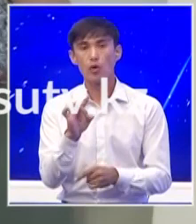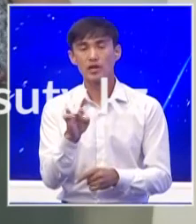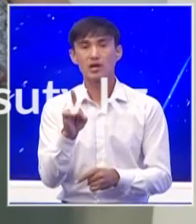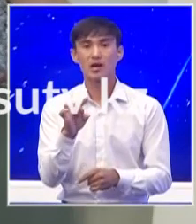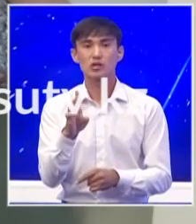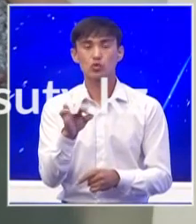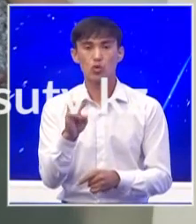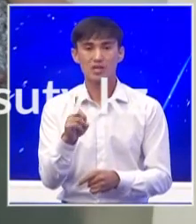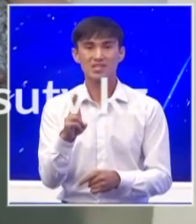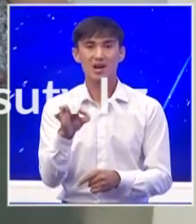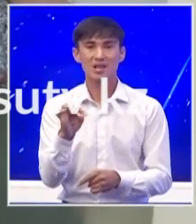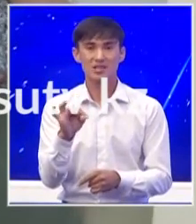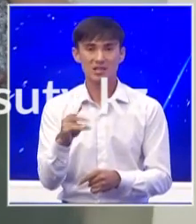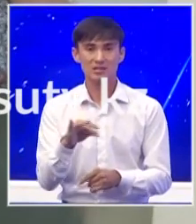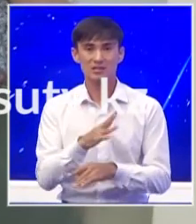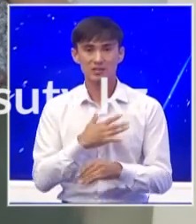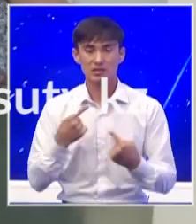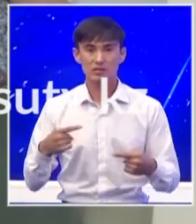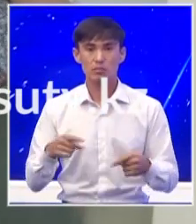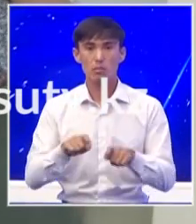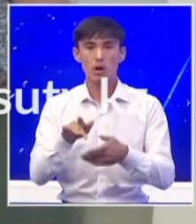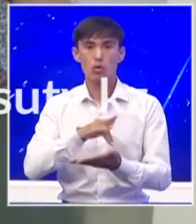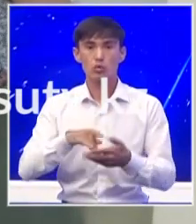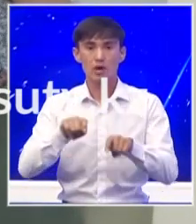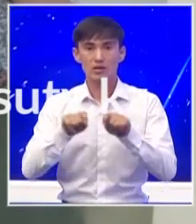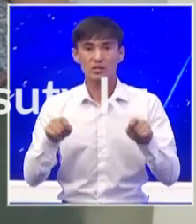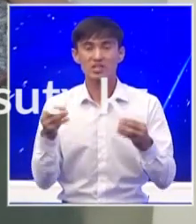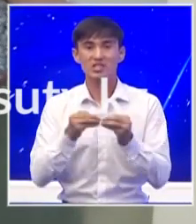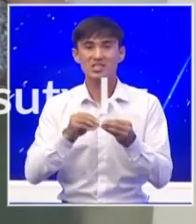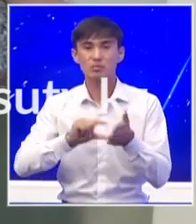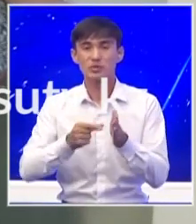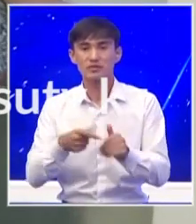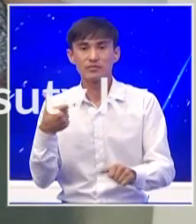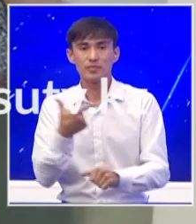скарлатины. Для удобства наших граждан по городу открыто более 10 прививочных пунктов. Уже около